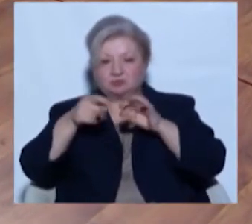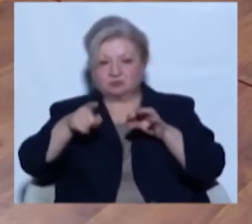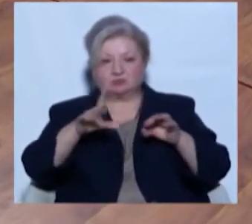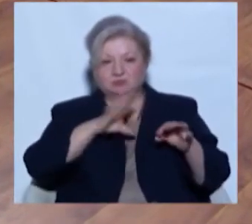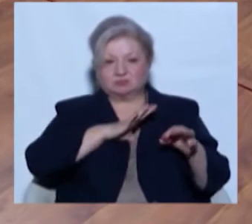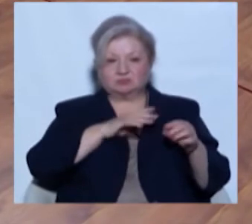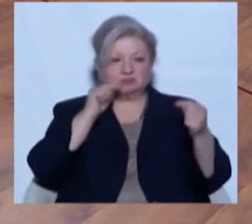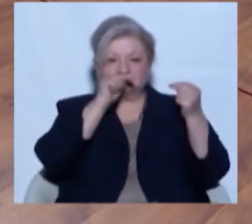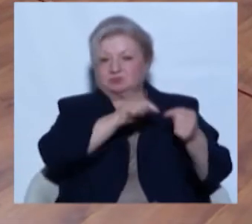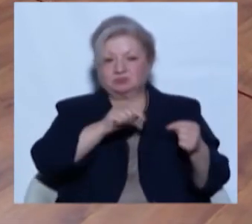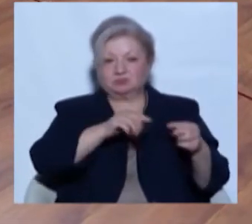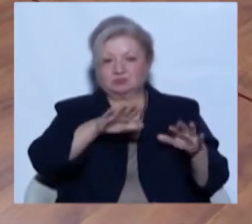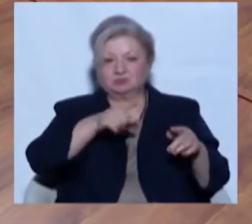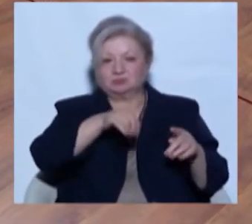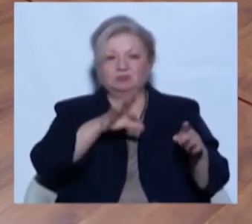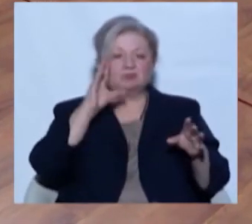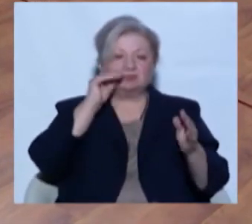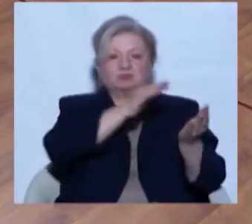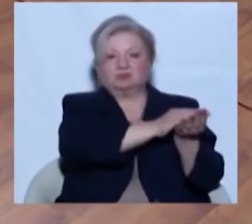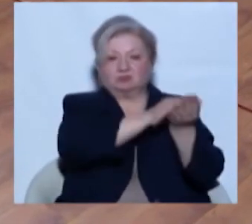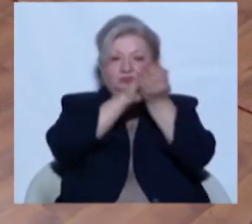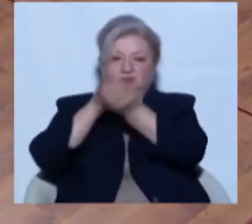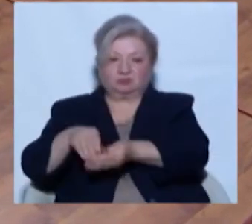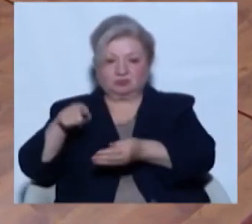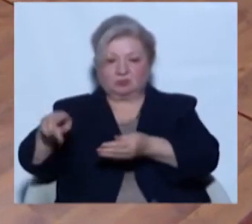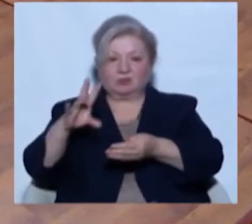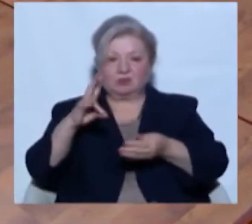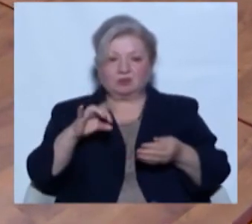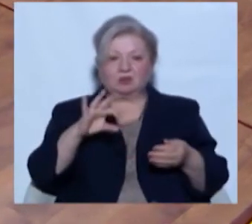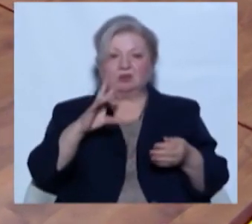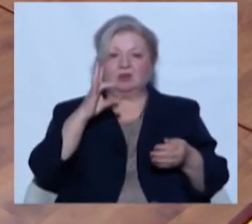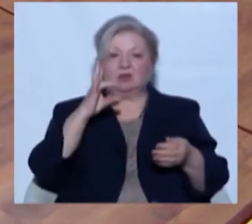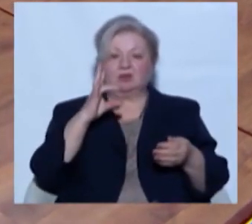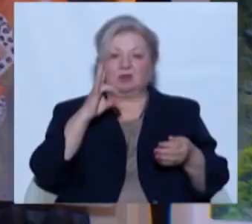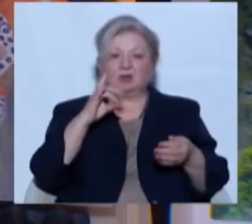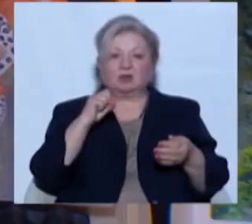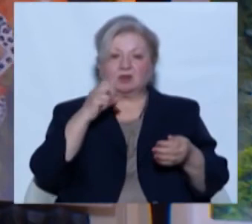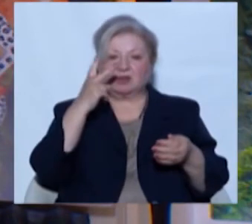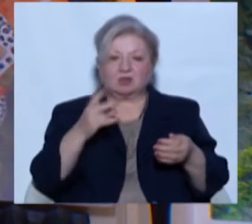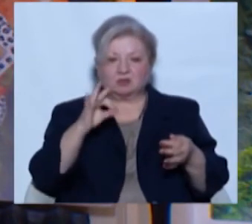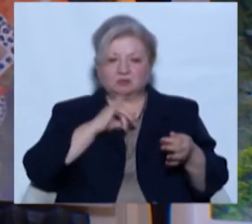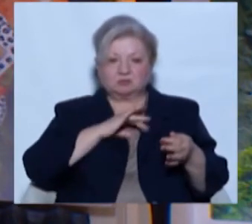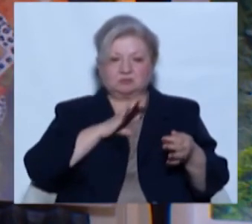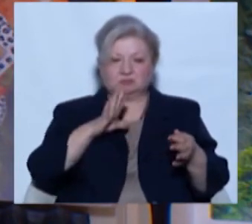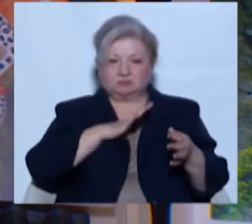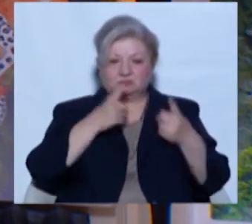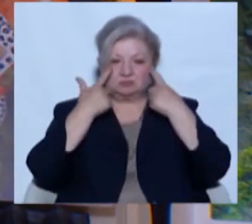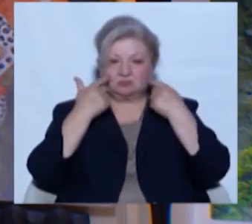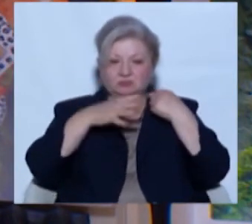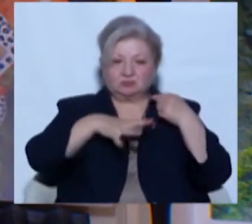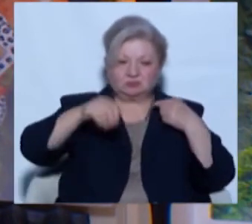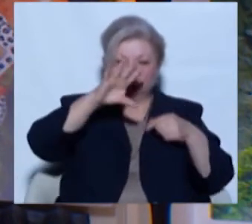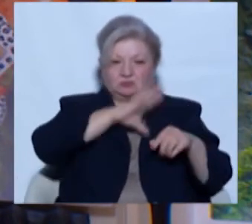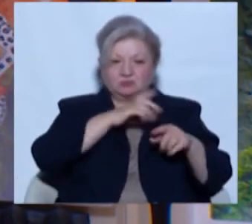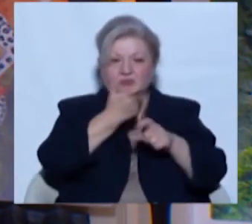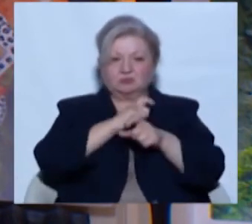აკრიტიკებენ. მილოშევიჩის გადმოსვენება სერბეთში ნაციონალურ გლოვად და დიდ მანიფესტაციად გადაიზარდა და ის